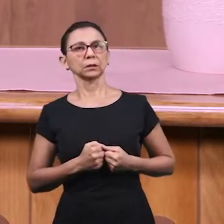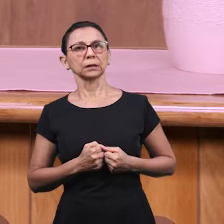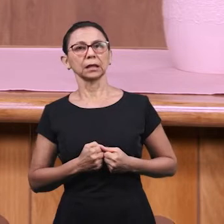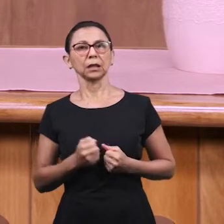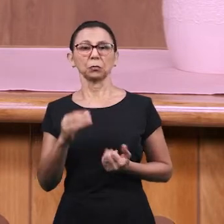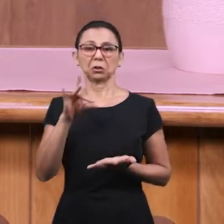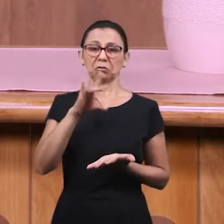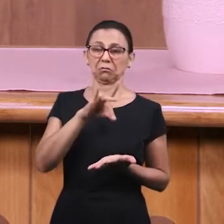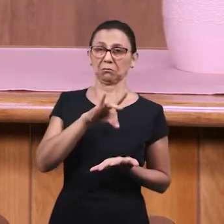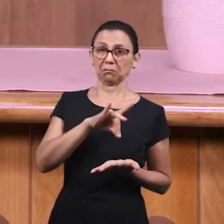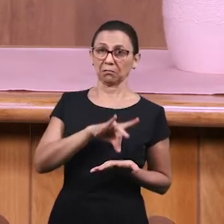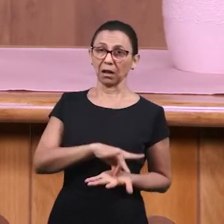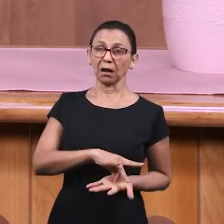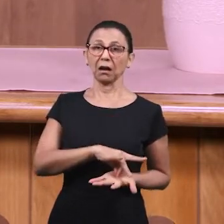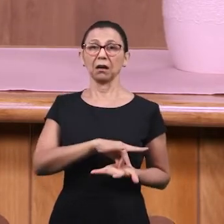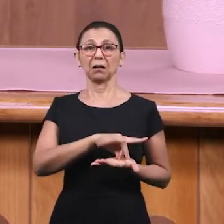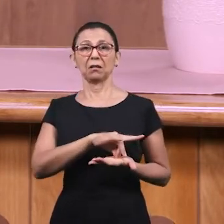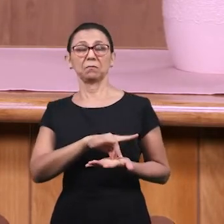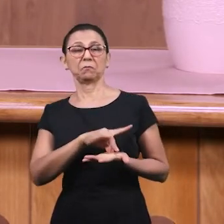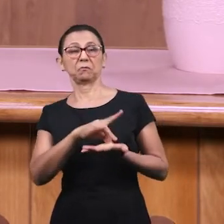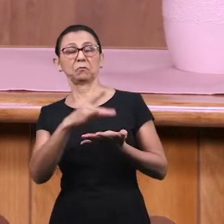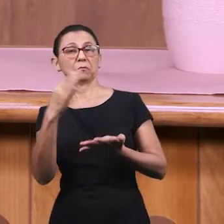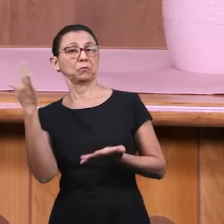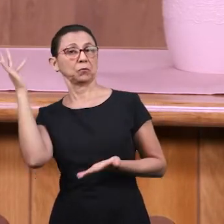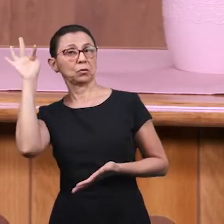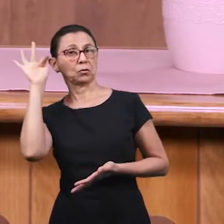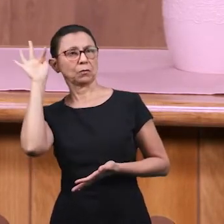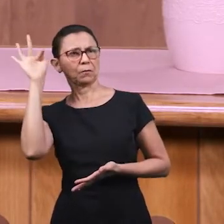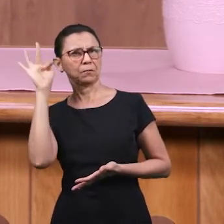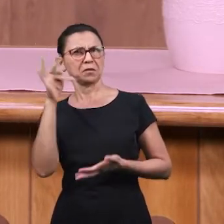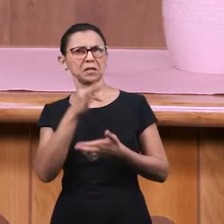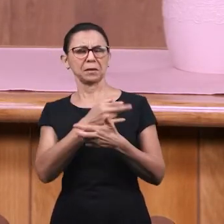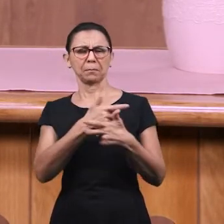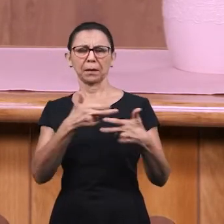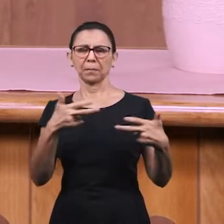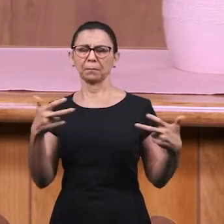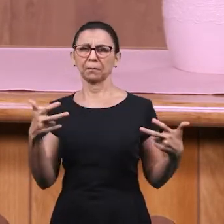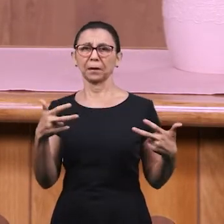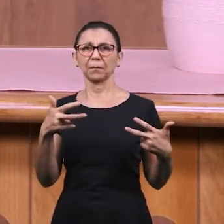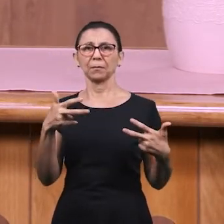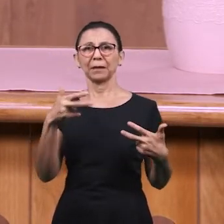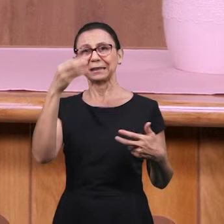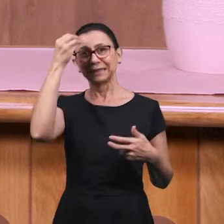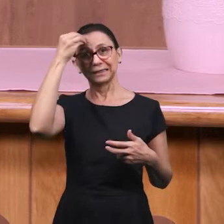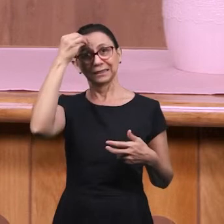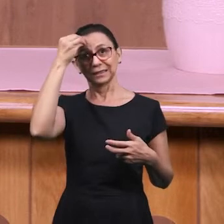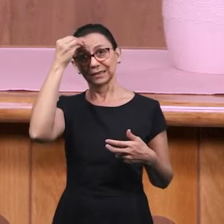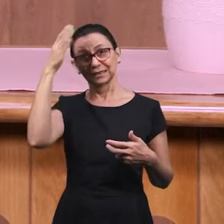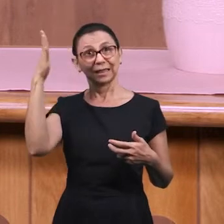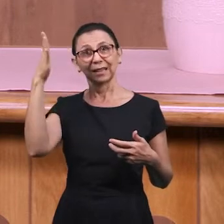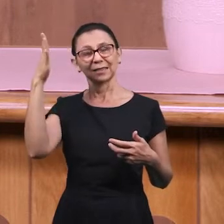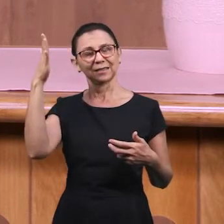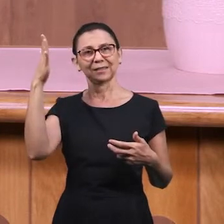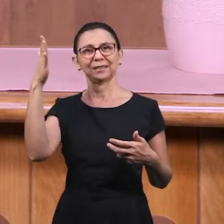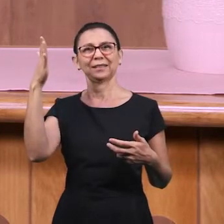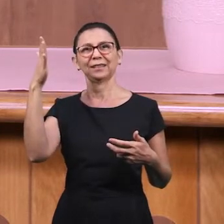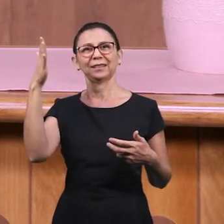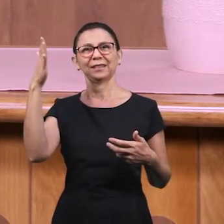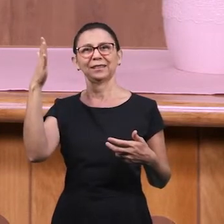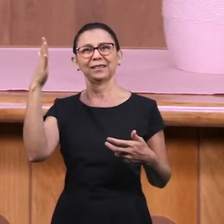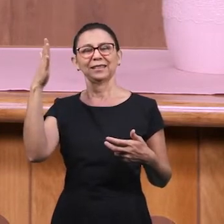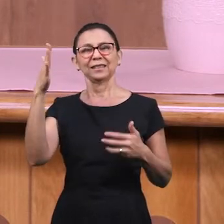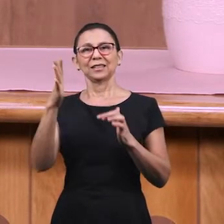материального, человеческого. И философские материальные вещи говорят, и забывают, что слово,